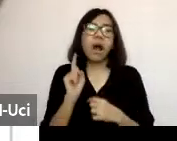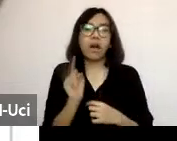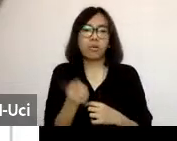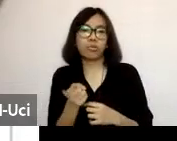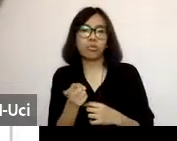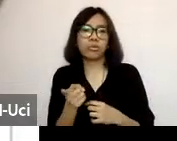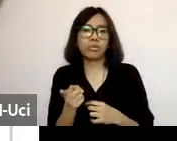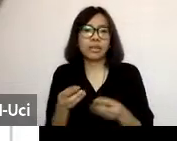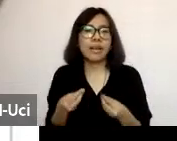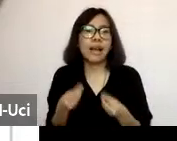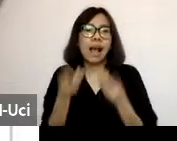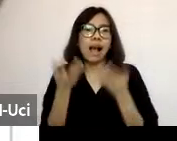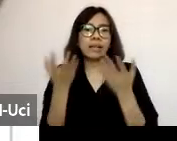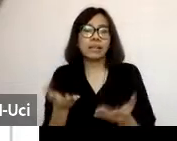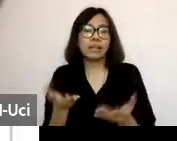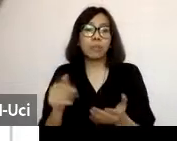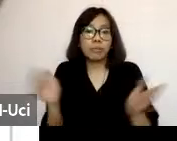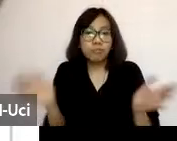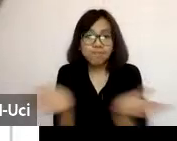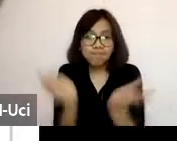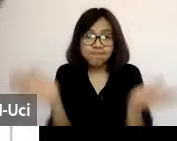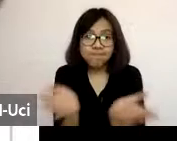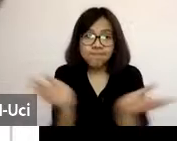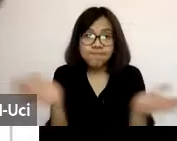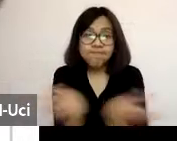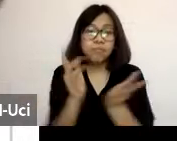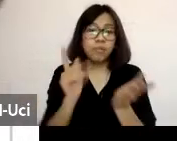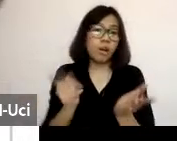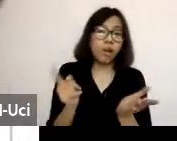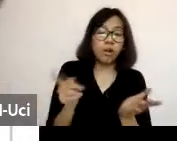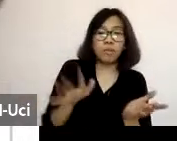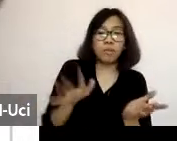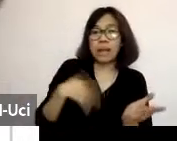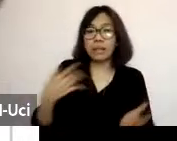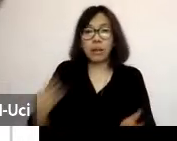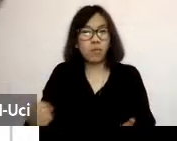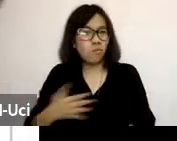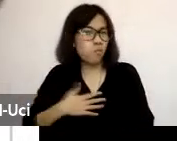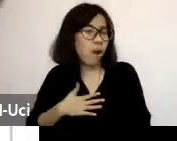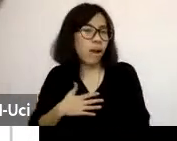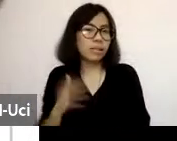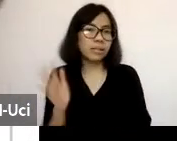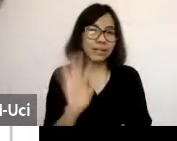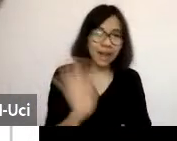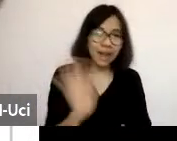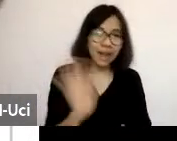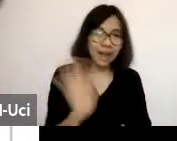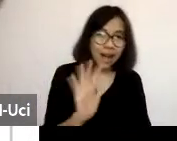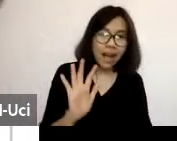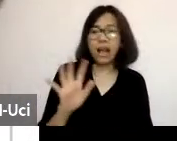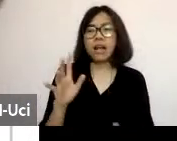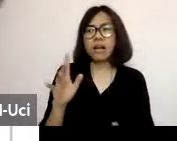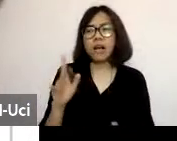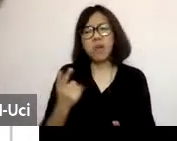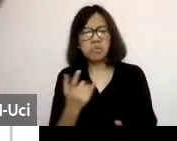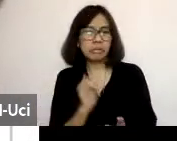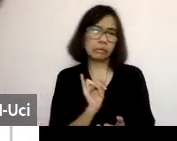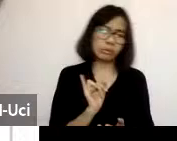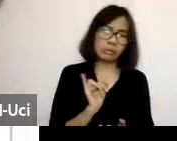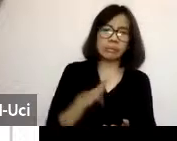dibentuk sebagai ekstensif nya adalah Kalau misalnya tidak selesai dan tidak puas makan ke lembaga-lembaga